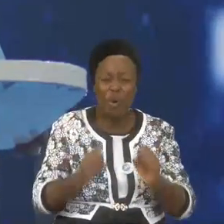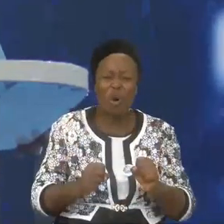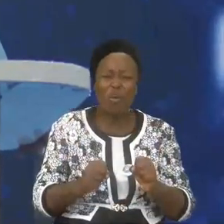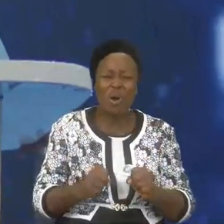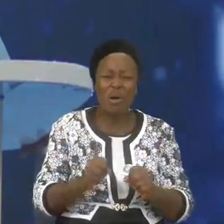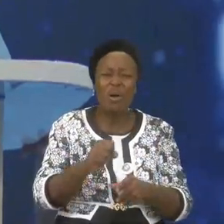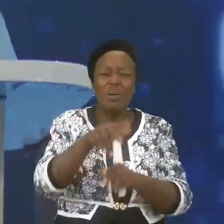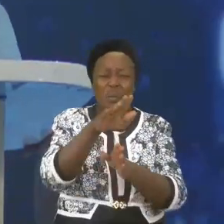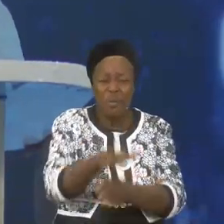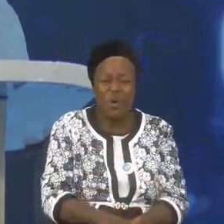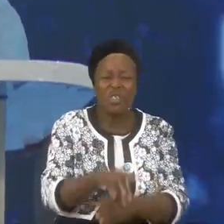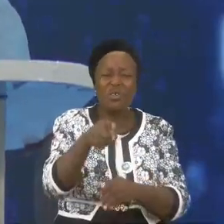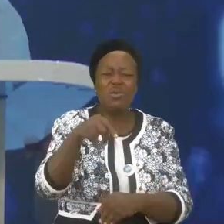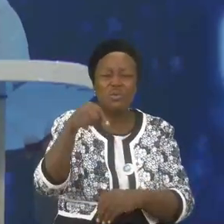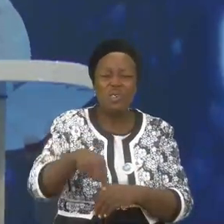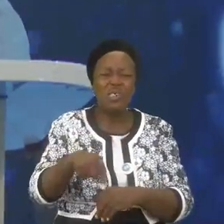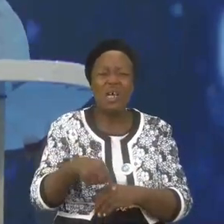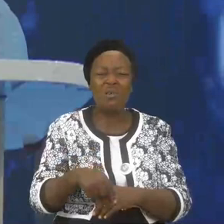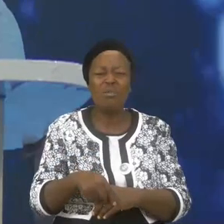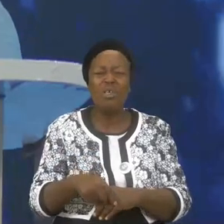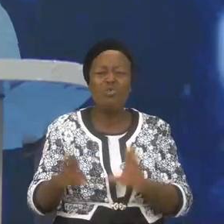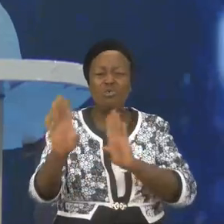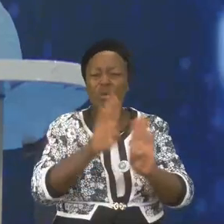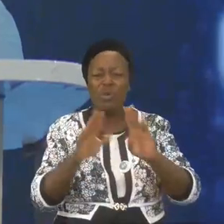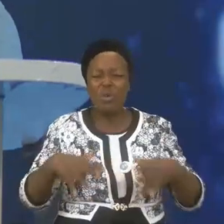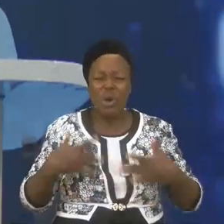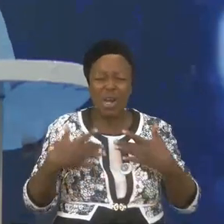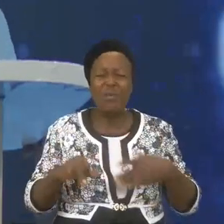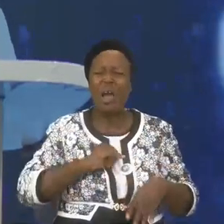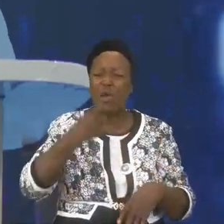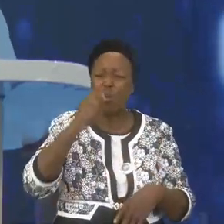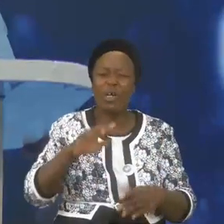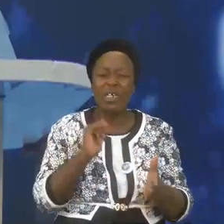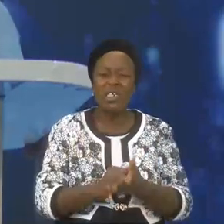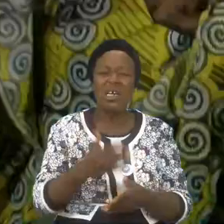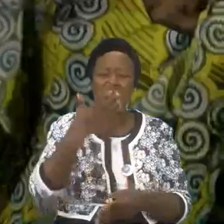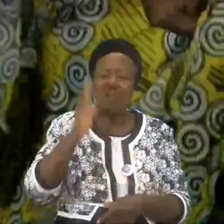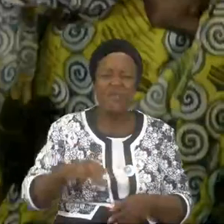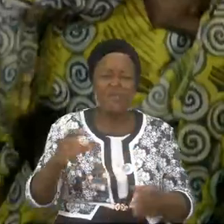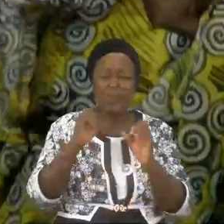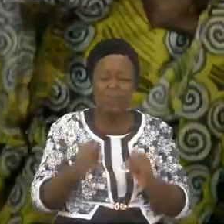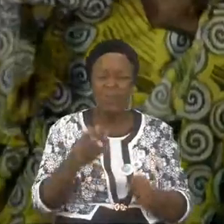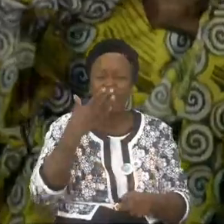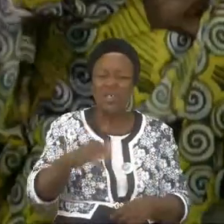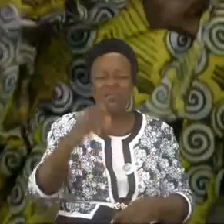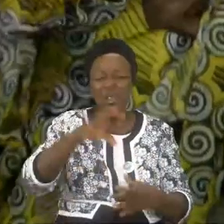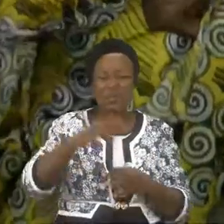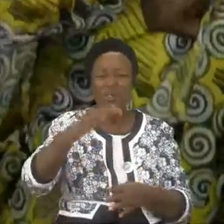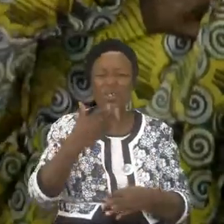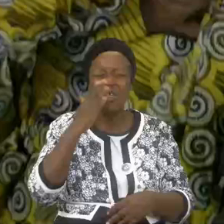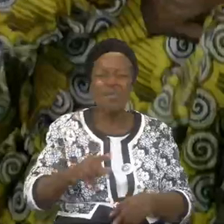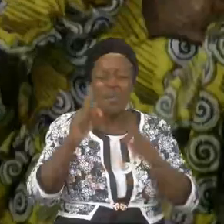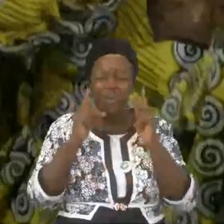qui tourmentent ta vie, qui te dérangent, je commande, puissante maléfique,